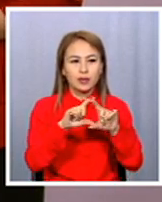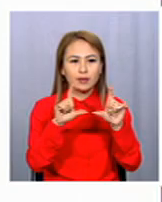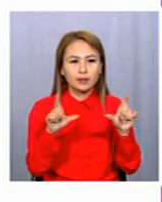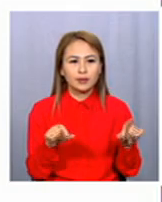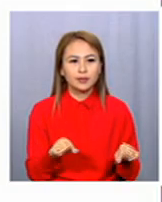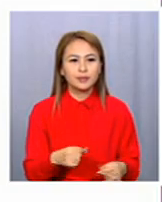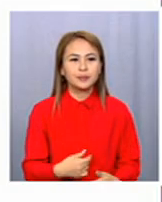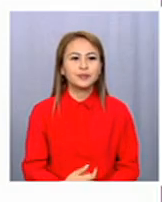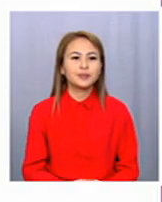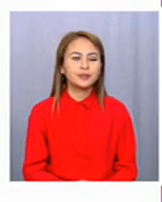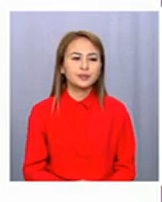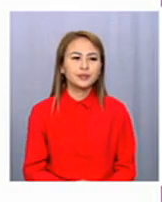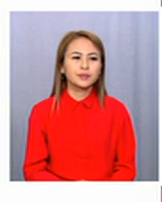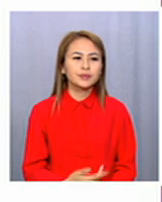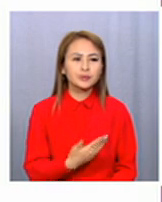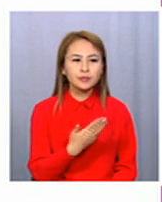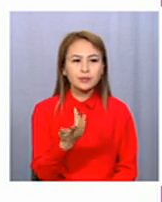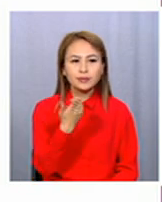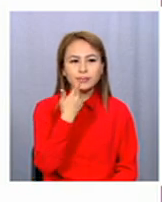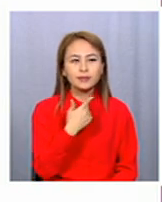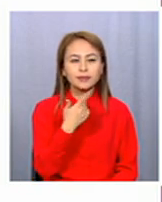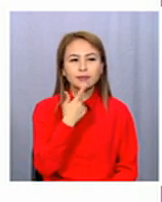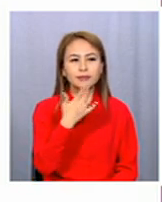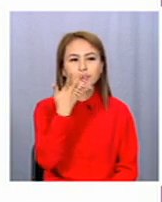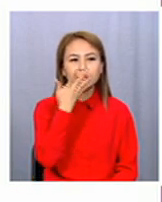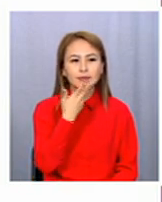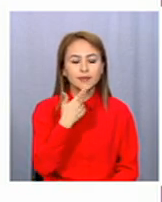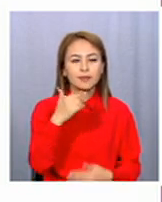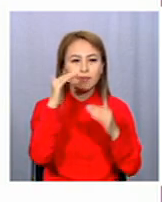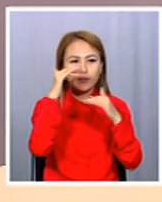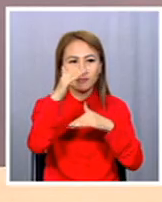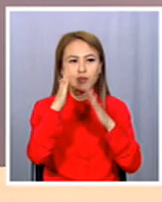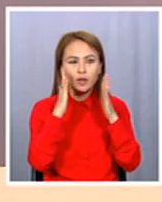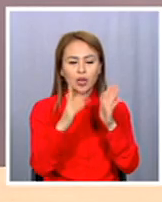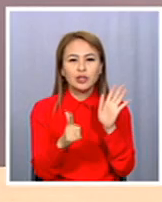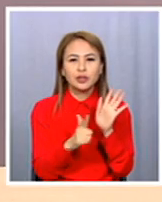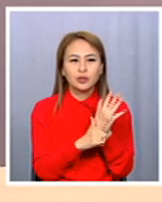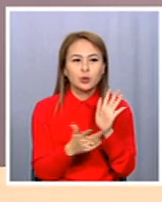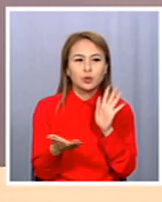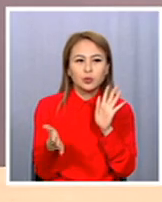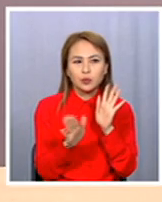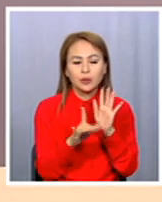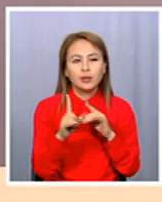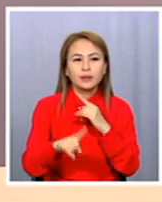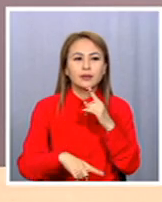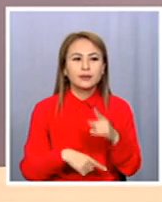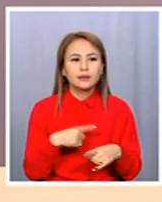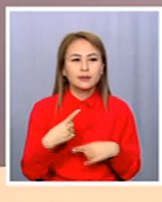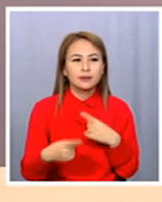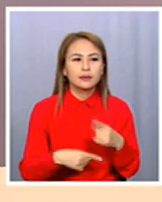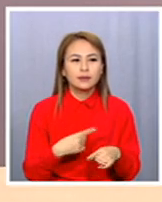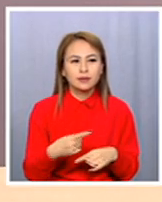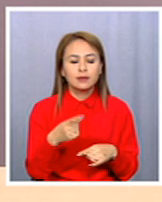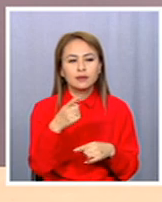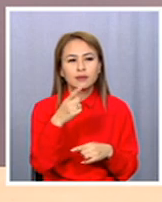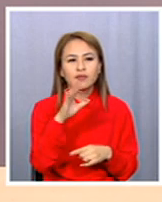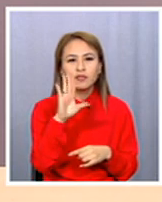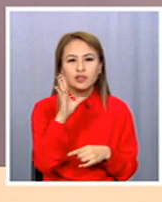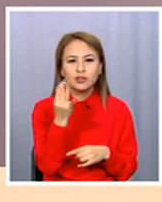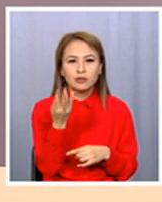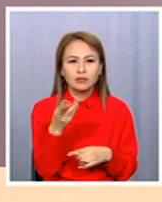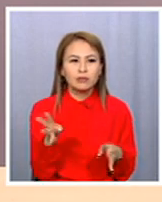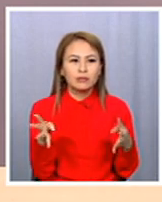бар. Мұнда қызыл түсті тік төрт бұрыштың саны 7. Енді келесі балалар, шие қосылған тәтті нанның